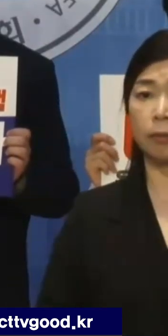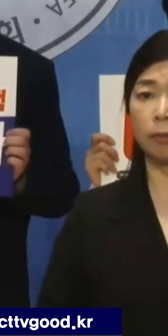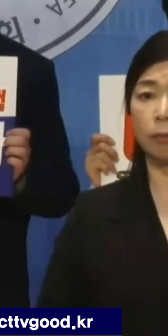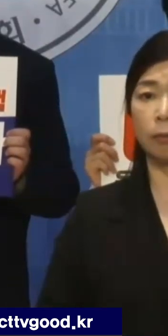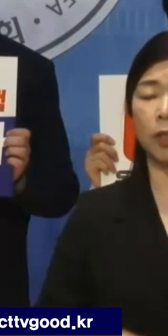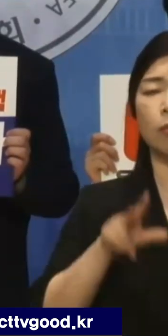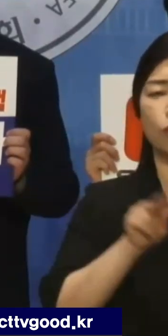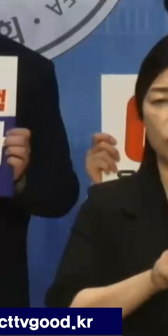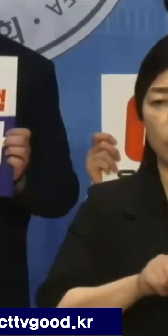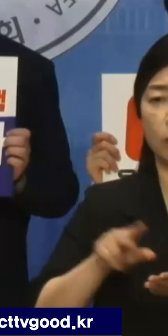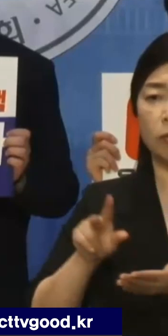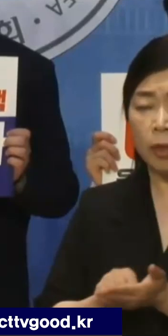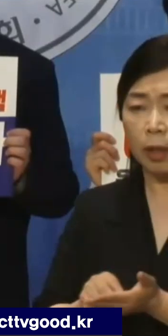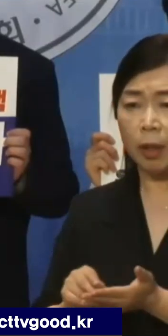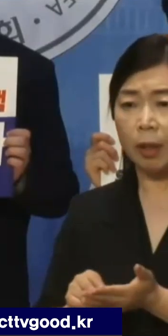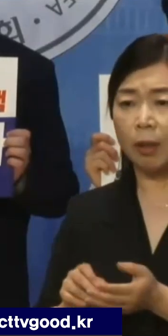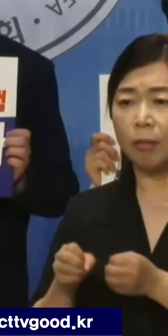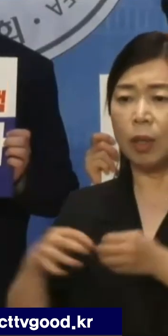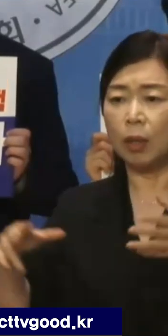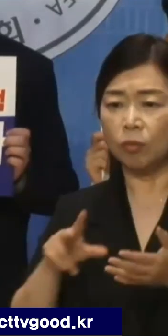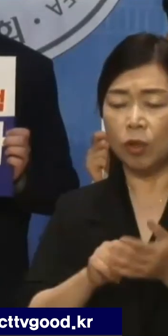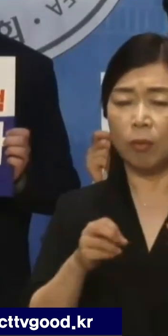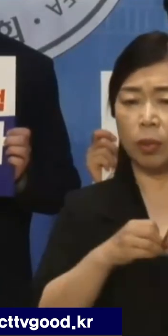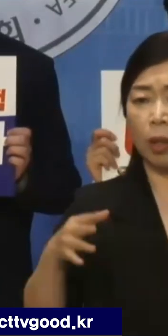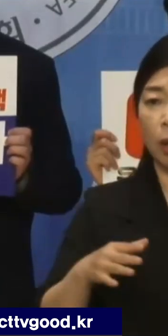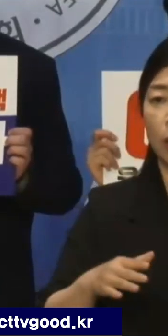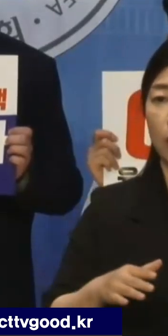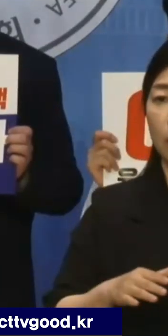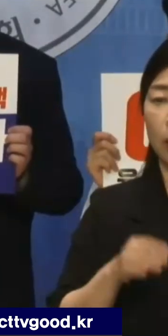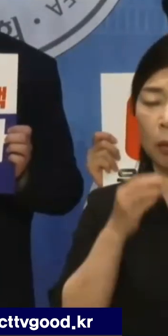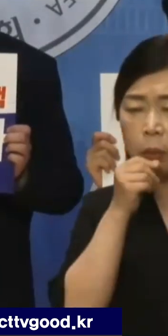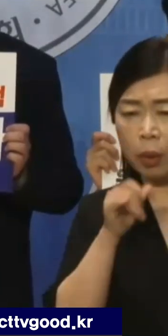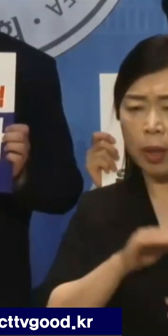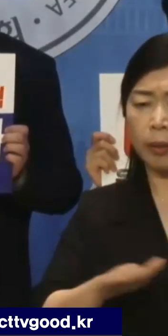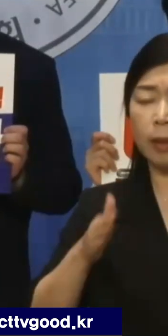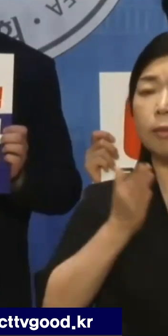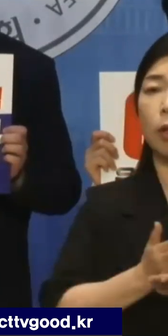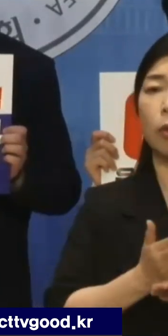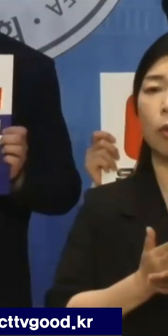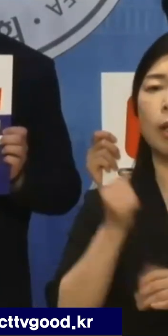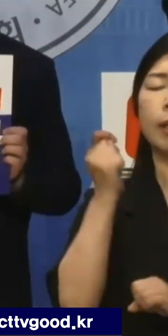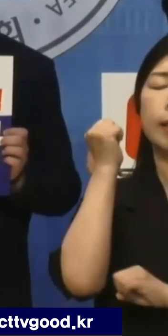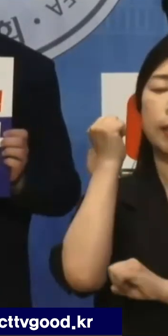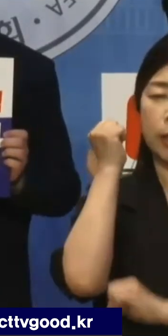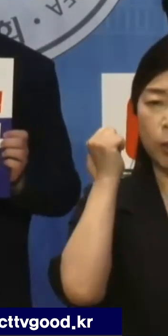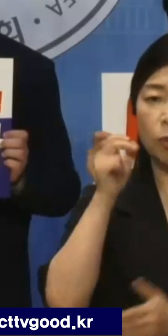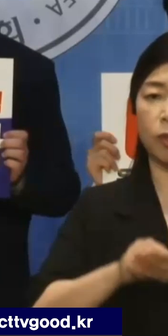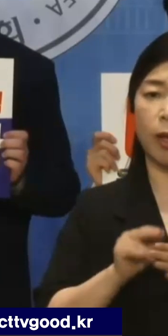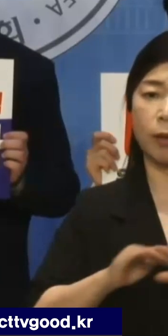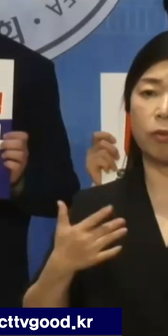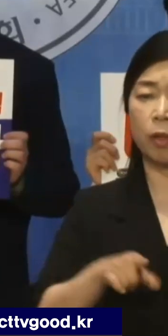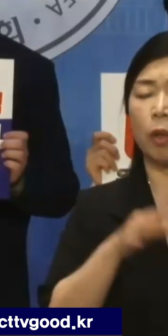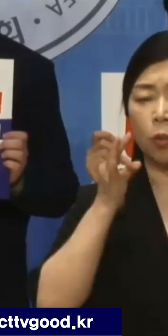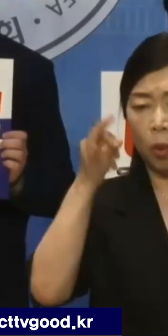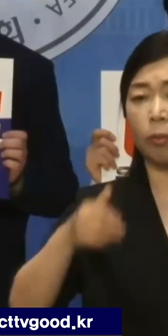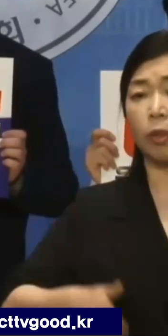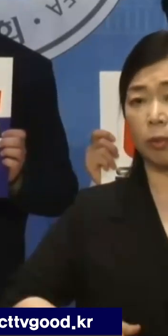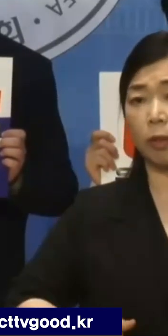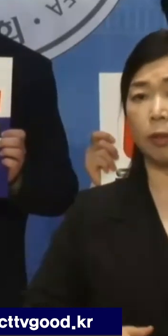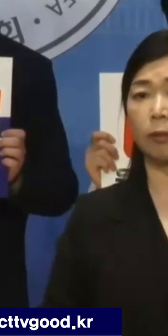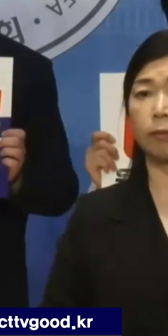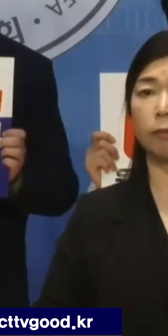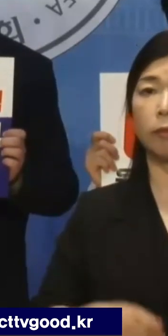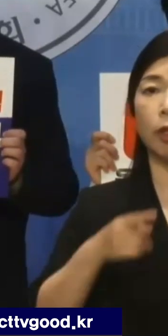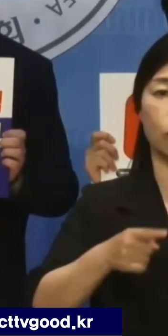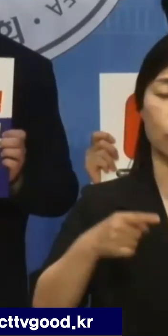이슈를 이슈로 덮지 말고요. 이 본질적인 문제를 개선하기 위해서 윤석열 정부가 더욱 노력해야 될 것 같습니다. 윤석열